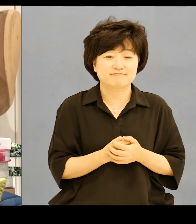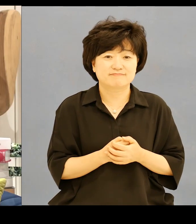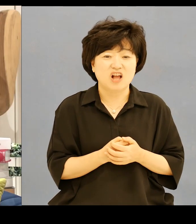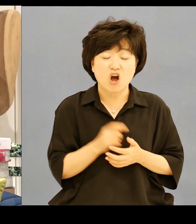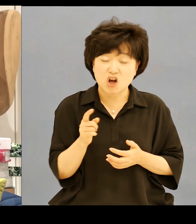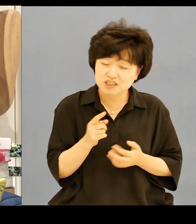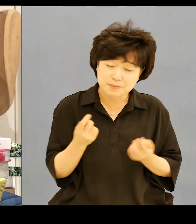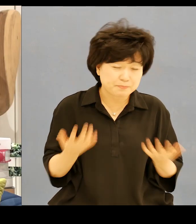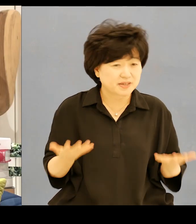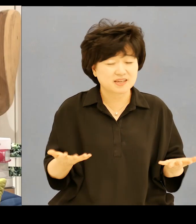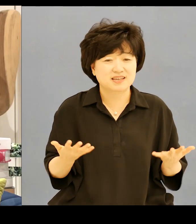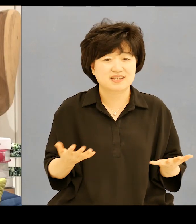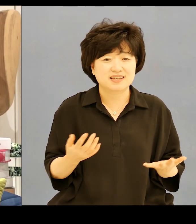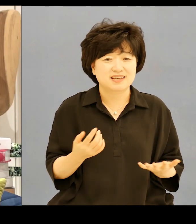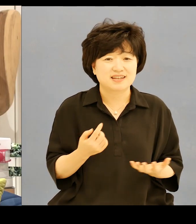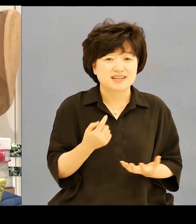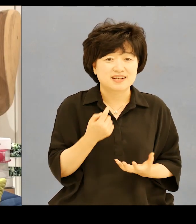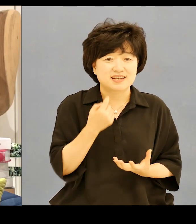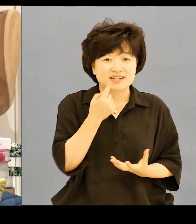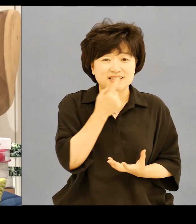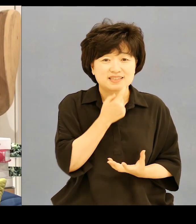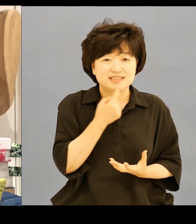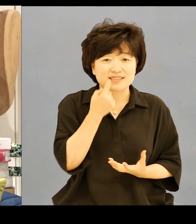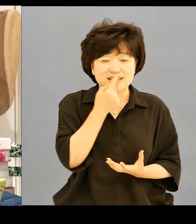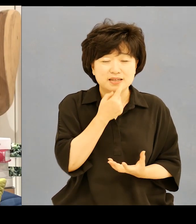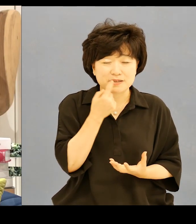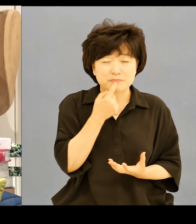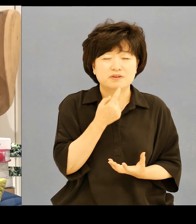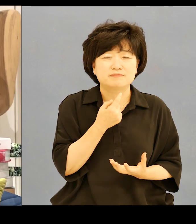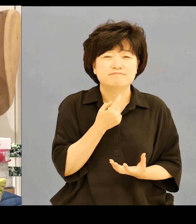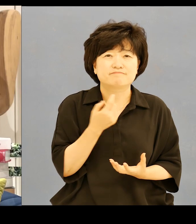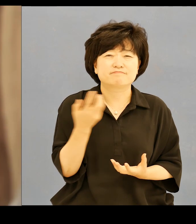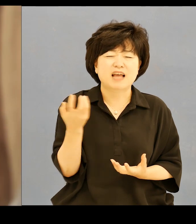저는 제가 입에 달고 사는 말이긴 한데 저는 아플 수밖에 없거든요.